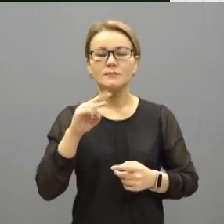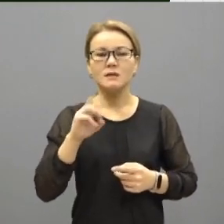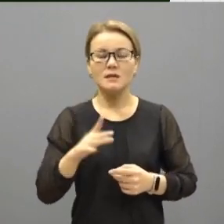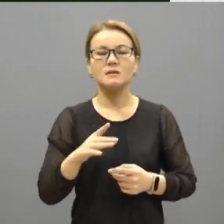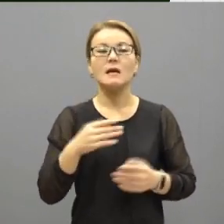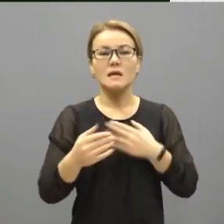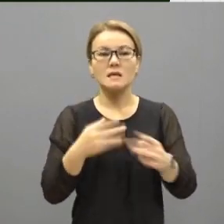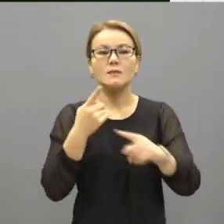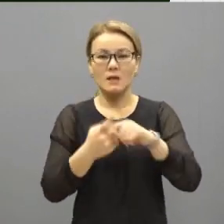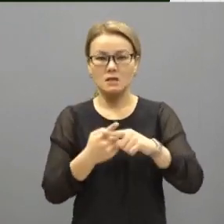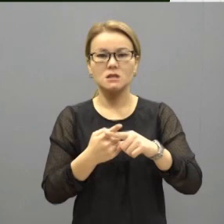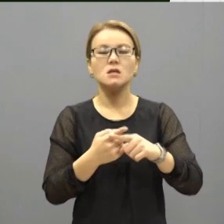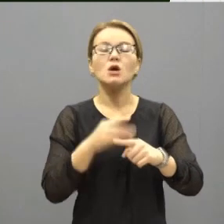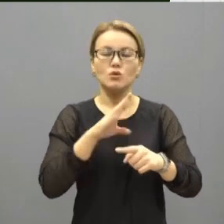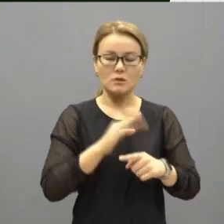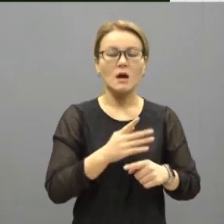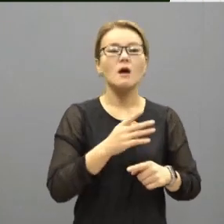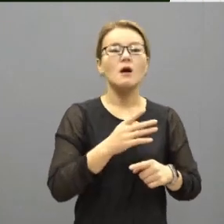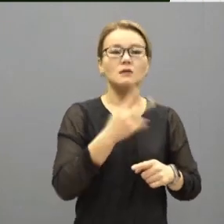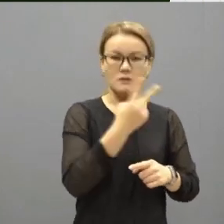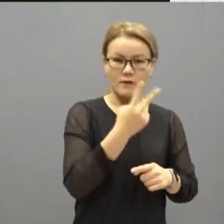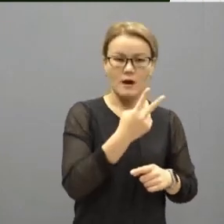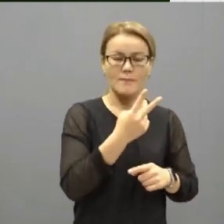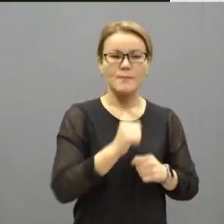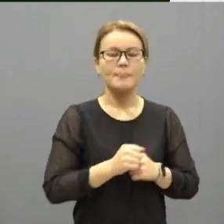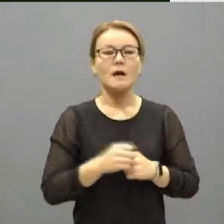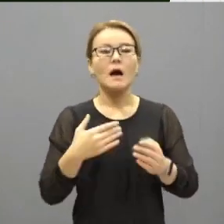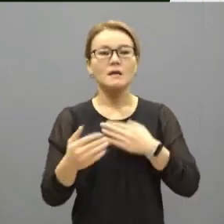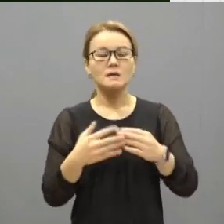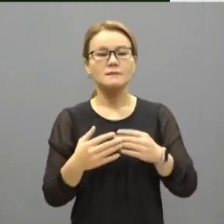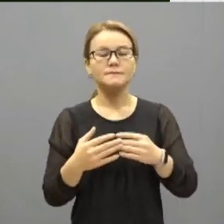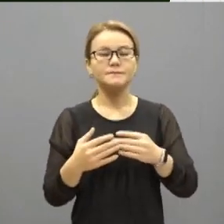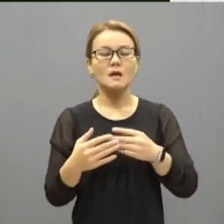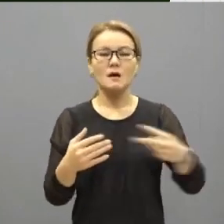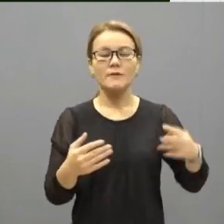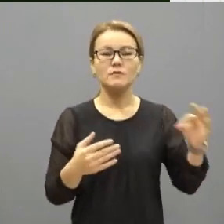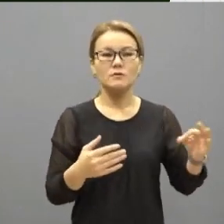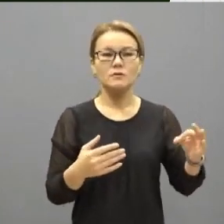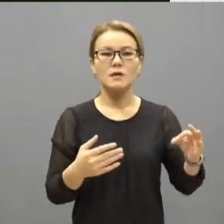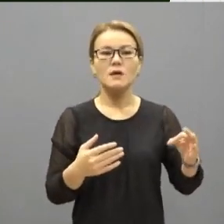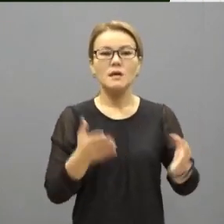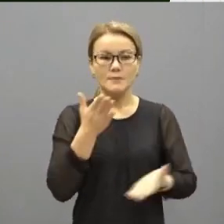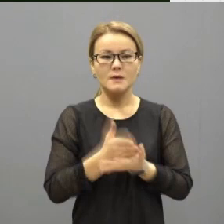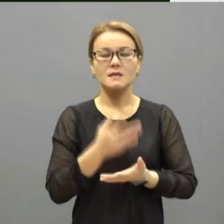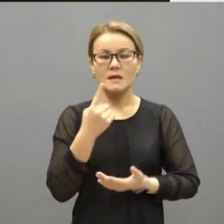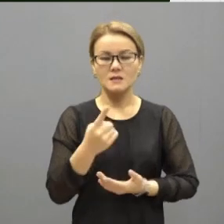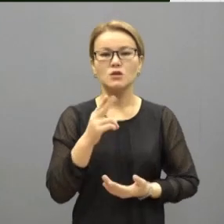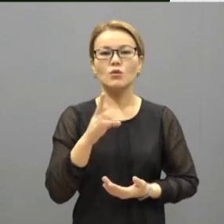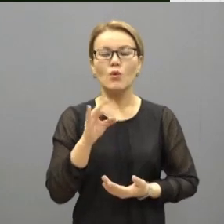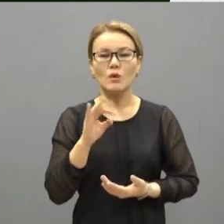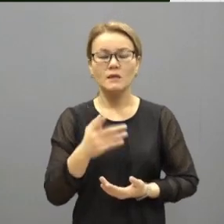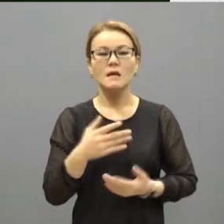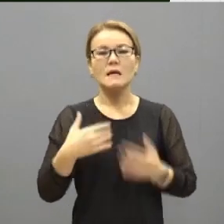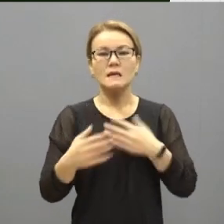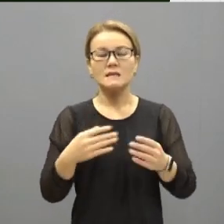имеет два различных корня. Если дискриминант равен нулю, то уравнение имеет один корень. И если